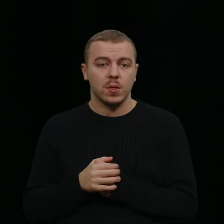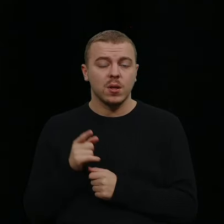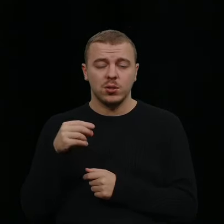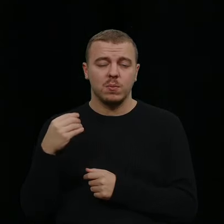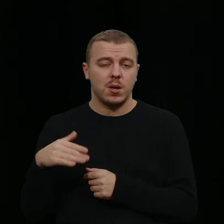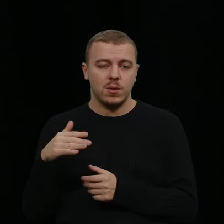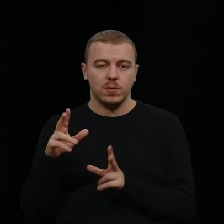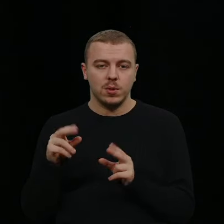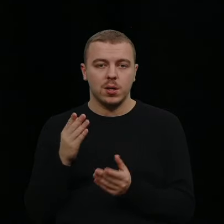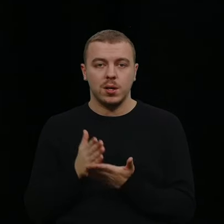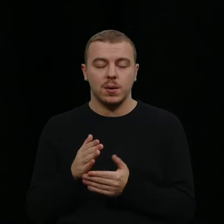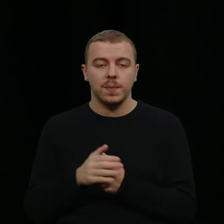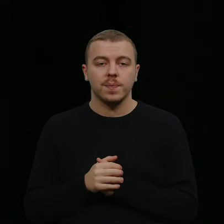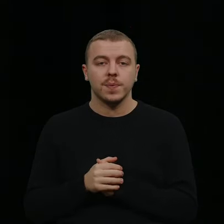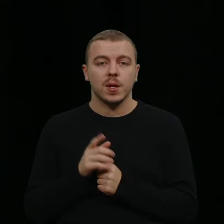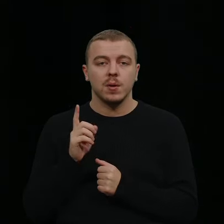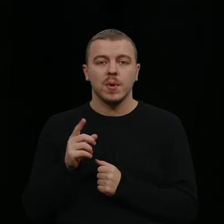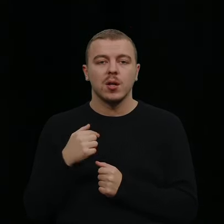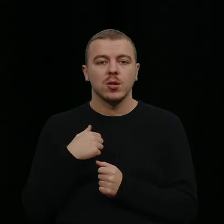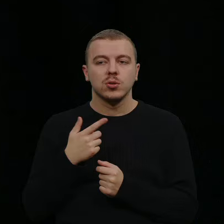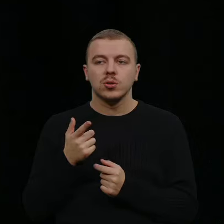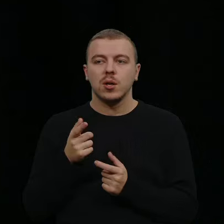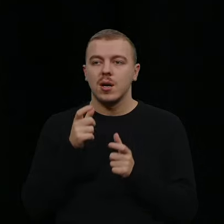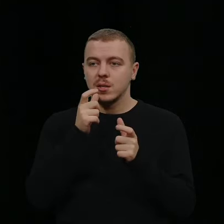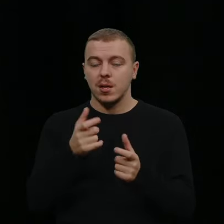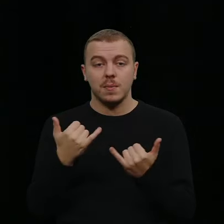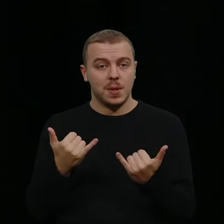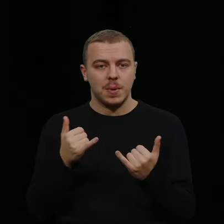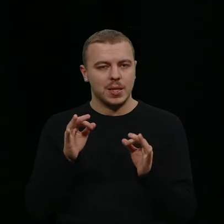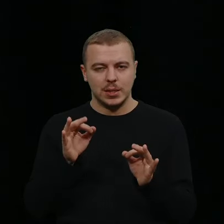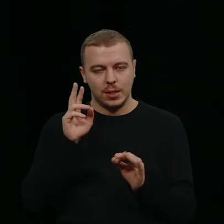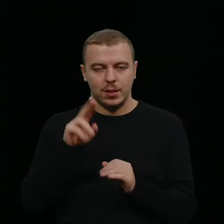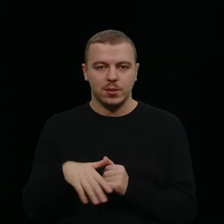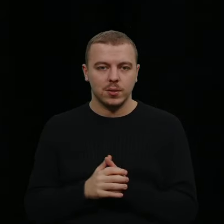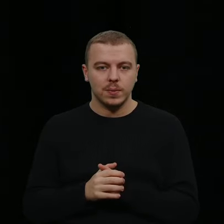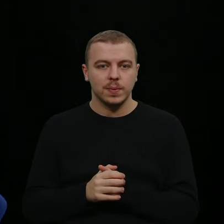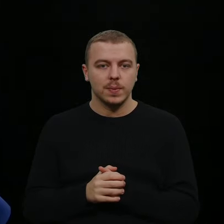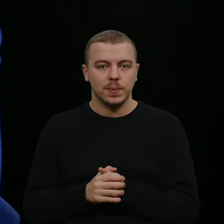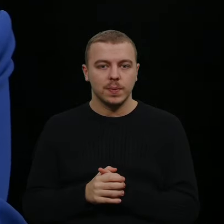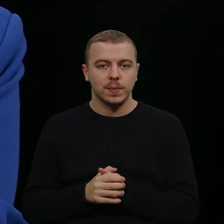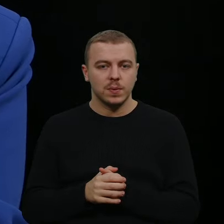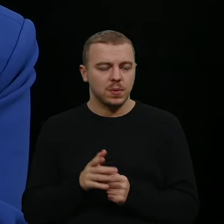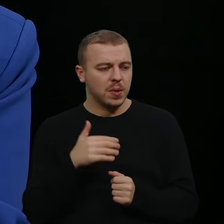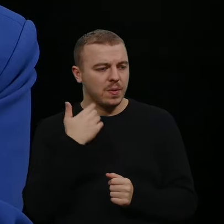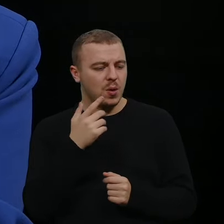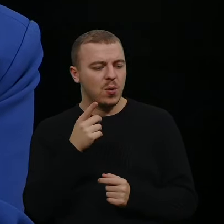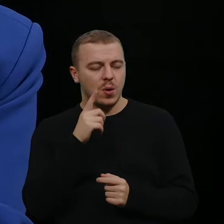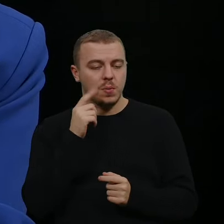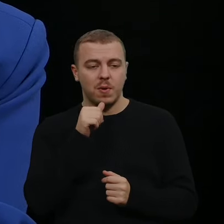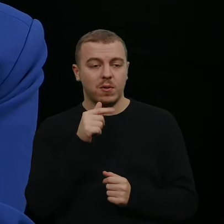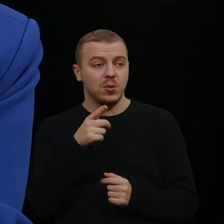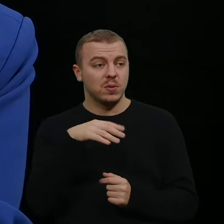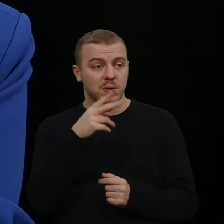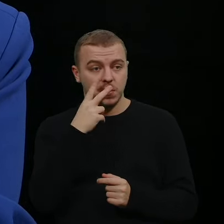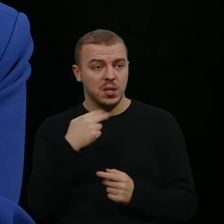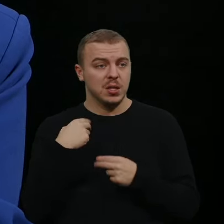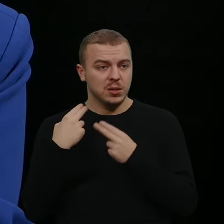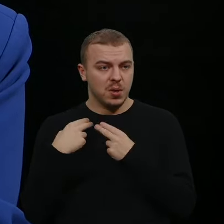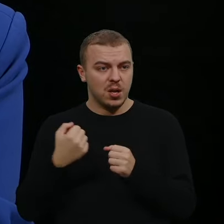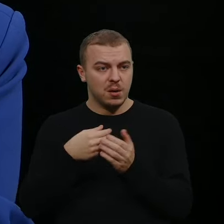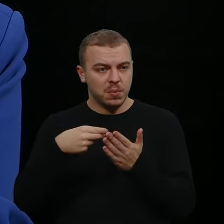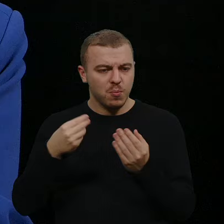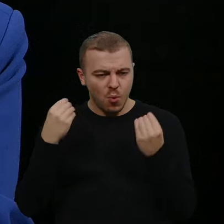brangus dalykai, bet aš recepto šiandien nežinau. O nebus, nebus patrauklų jaunimui, jeigu jie bus tokie, kaip ir įsipareigoja, ir